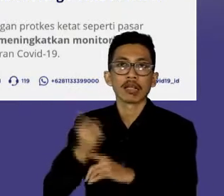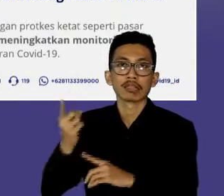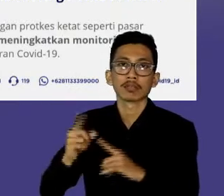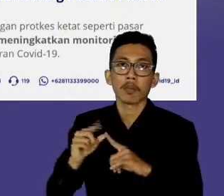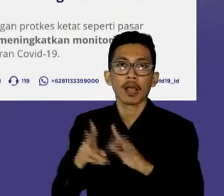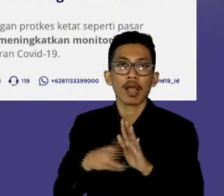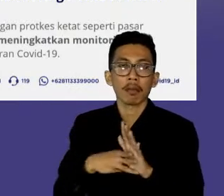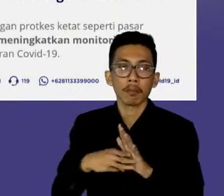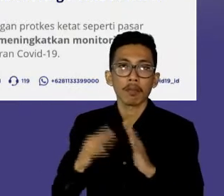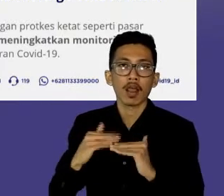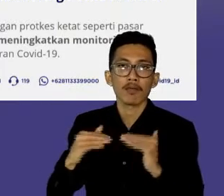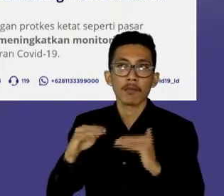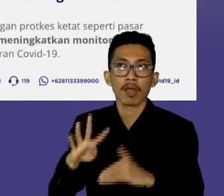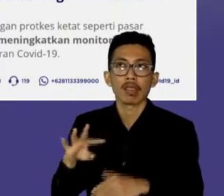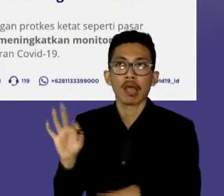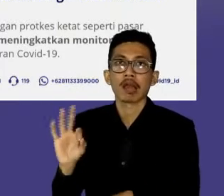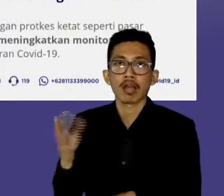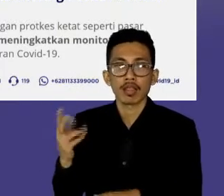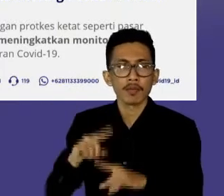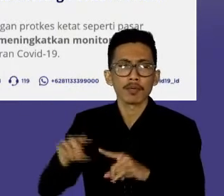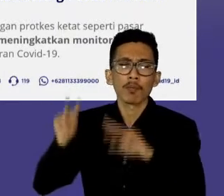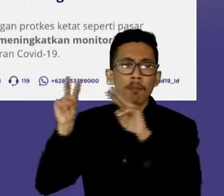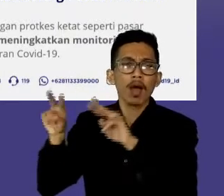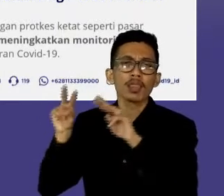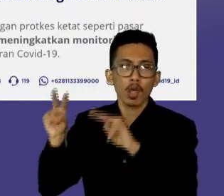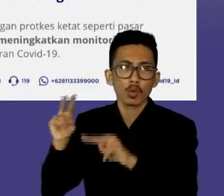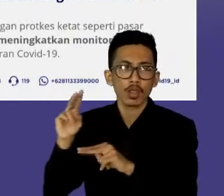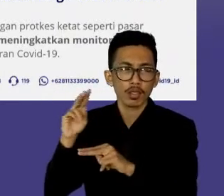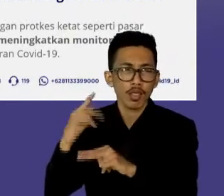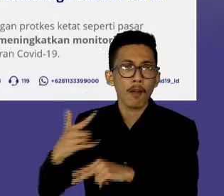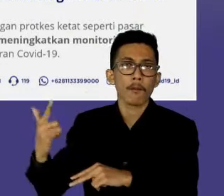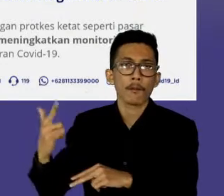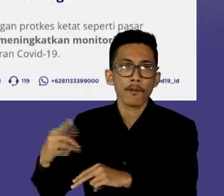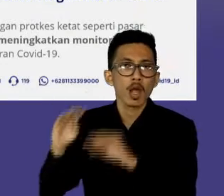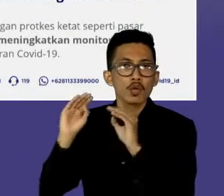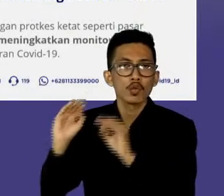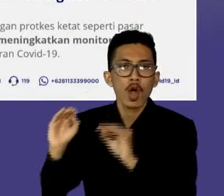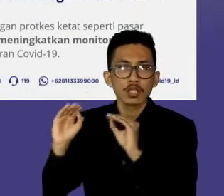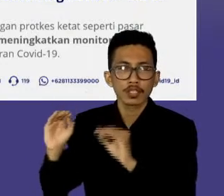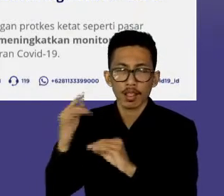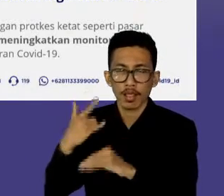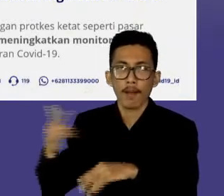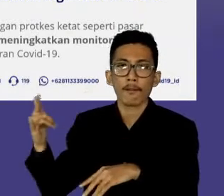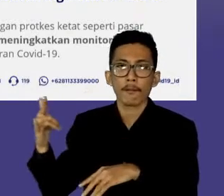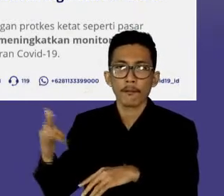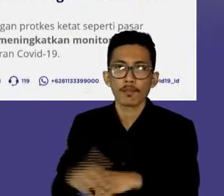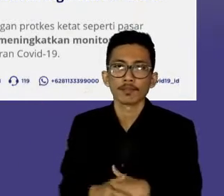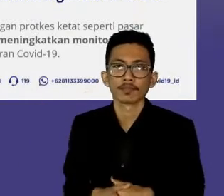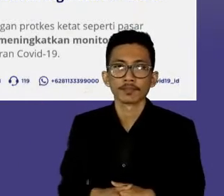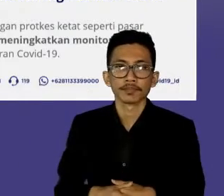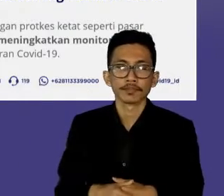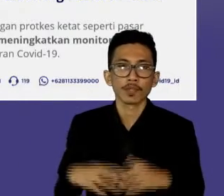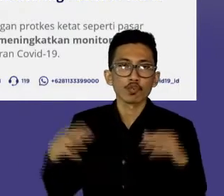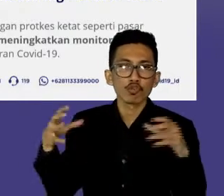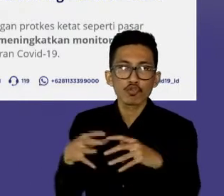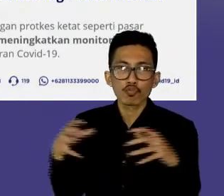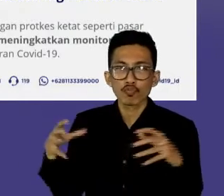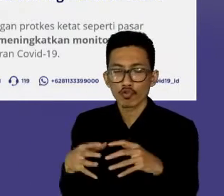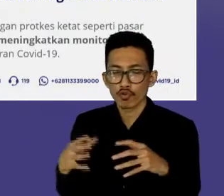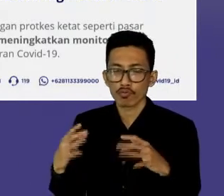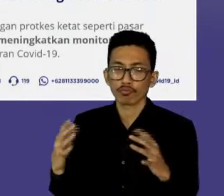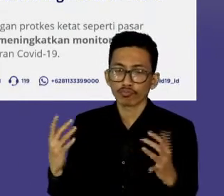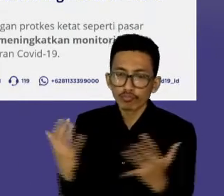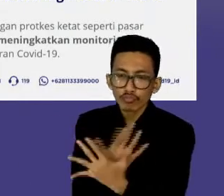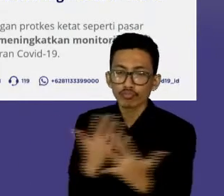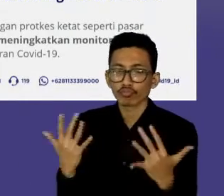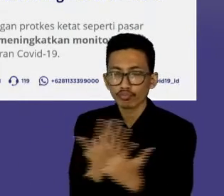level 4, tapi tetap harus dipantau gitu, dimonitoring, diberikan edukasi, tidak berhenti, terutama di lokasi-lokasi kerumunan. Dan